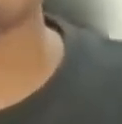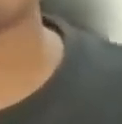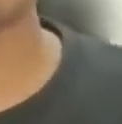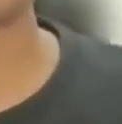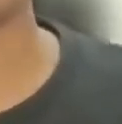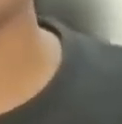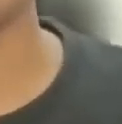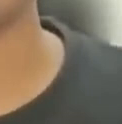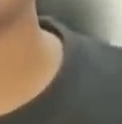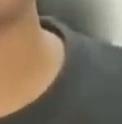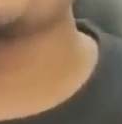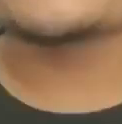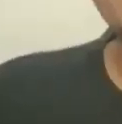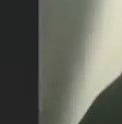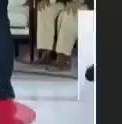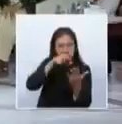Ganjar itu masih